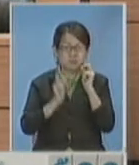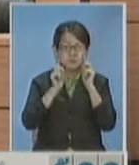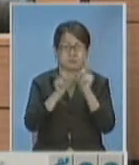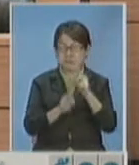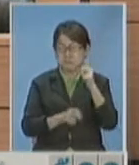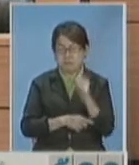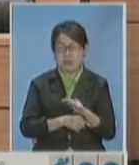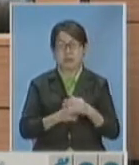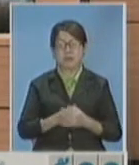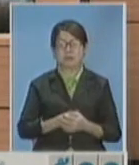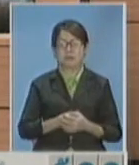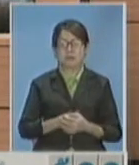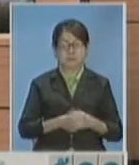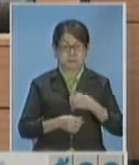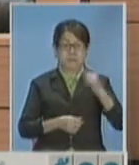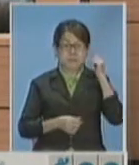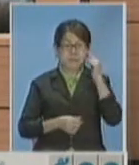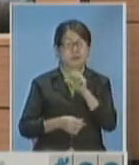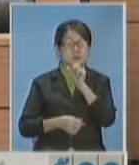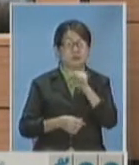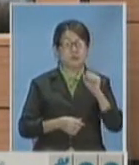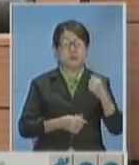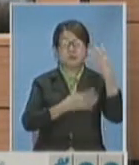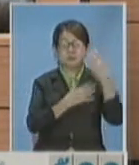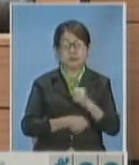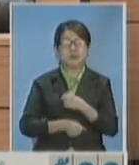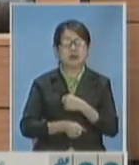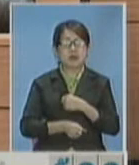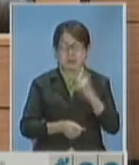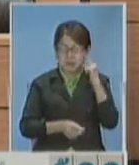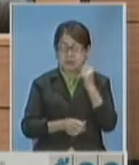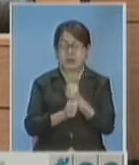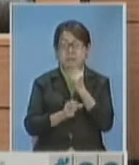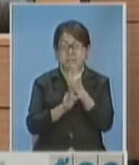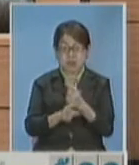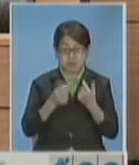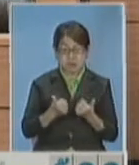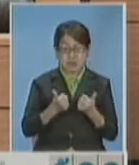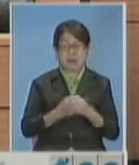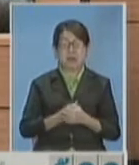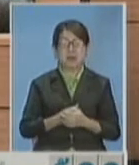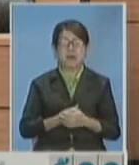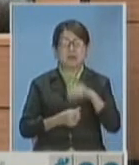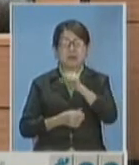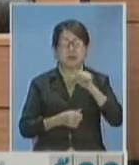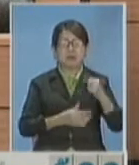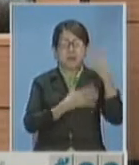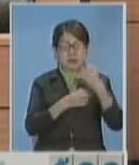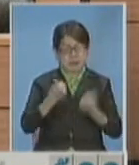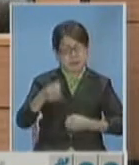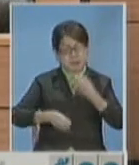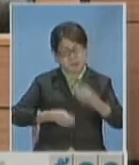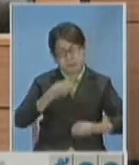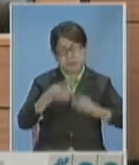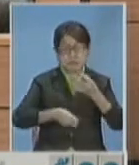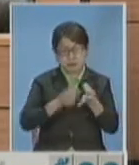ำซ้อนผมคิดว่าคุณวัชระก็ต้องปฏิบัติตามนี้และขณะนี้เนี่ยเมื่อสักครู่คุณวัชระกำลังอภิปรายใน